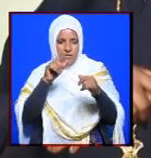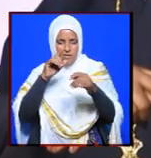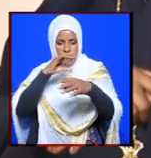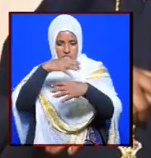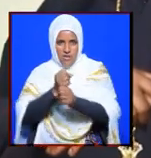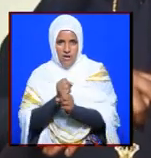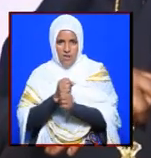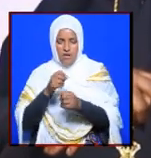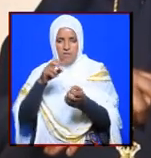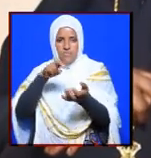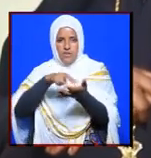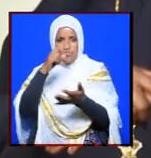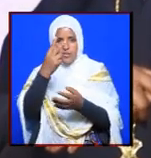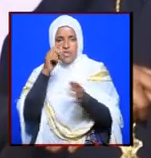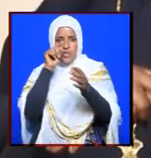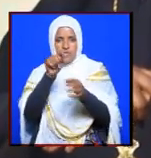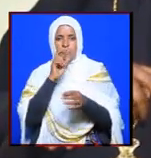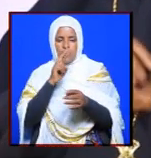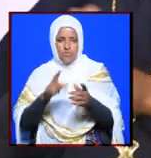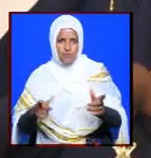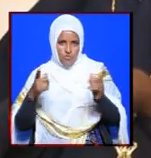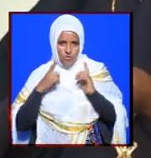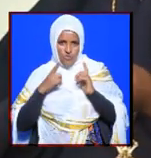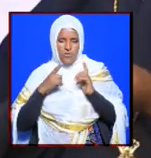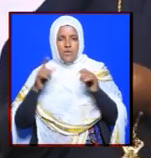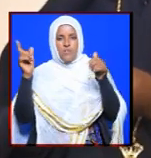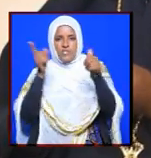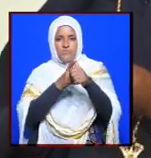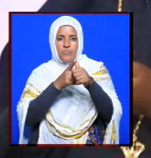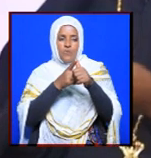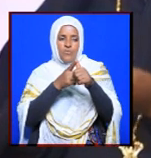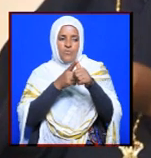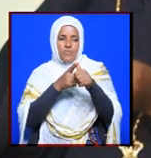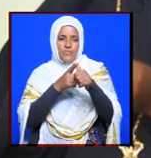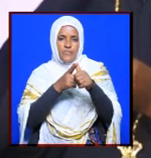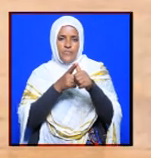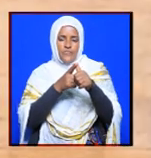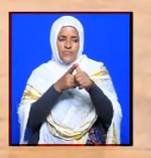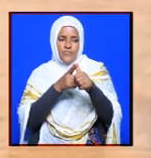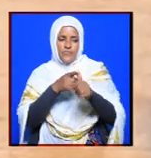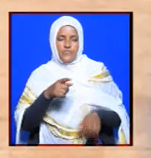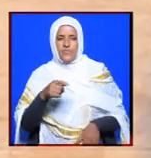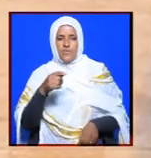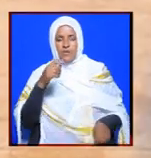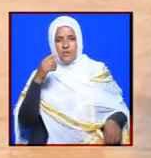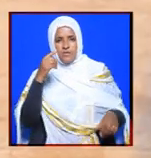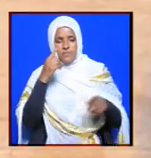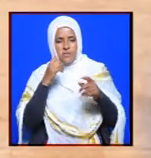እንደ ማጠቃለያ ምናነሳቸው ሁለት ነጥቦች ናቸው የሚኖሩን። የመጀመሪያው